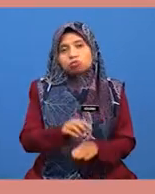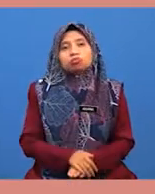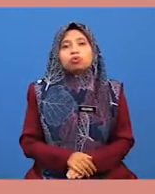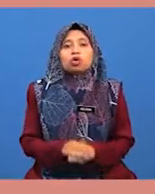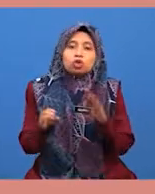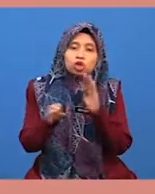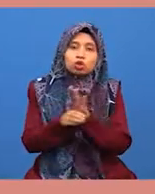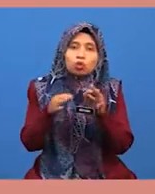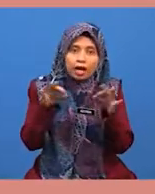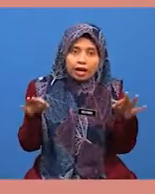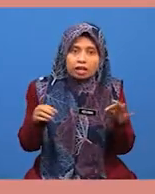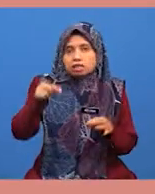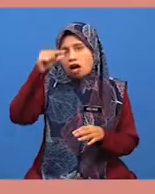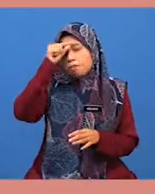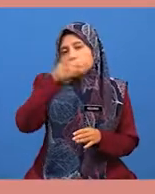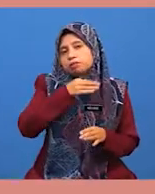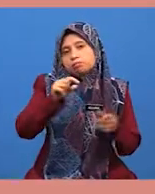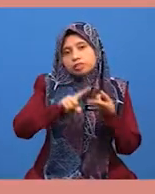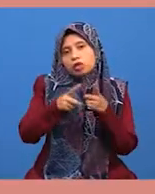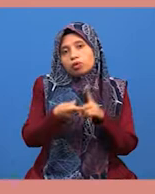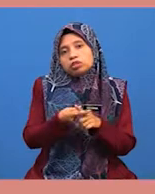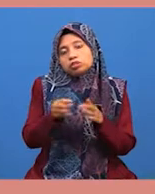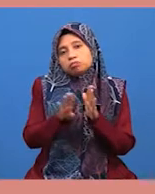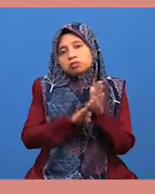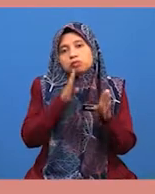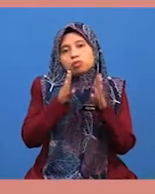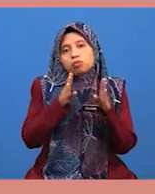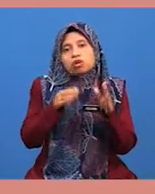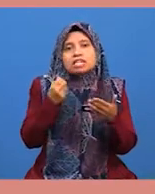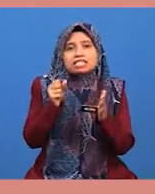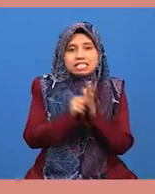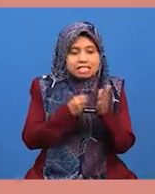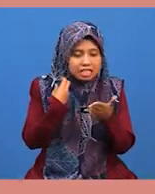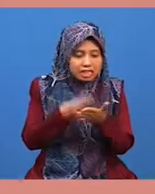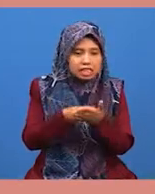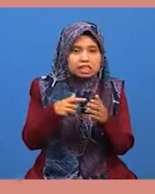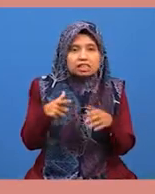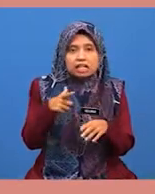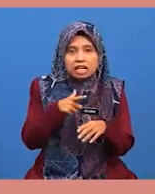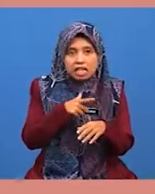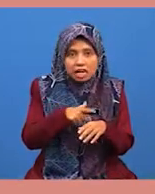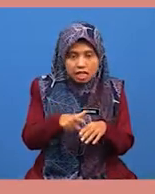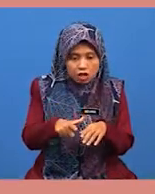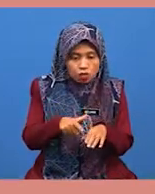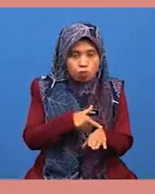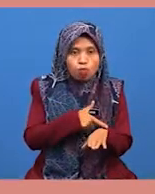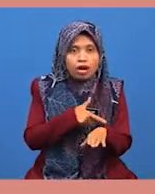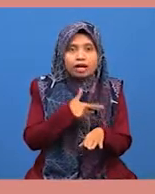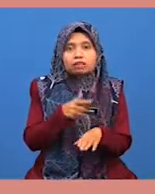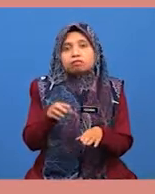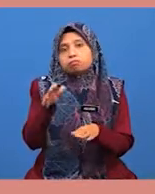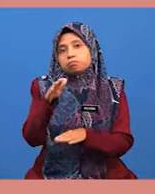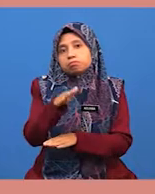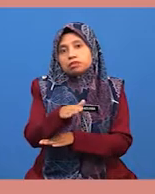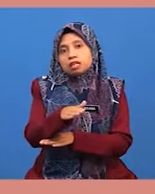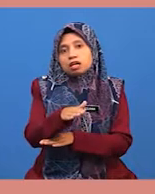ayat, abang dan kawannya berbual-bual sehingga lewat malam. Seperti